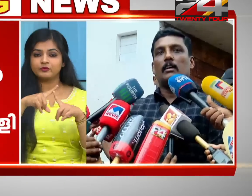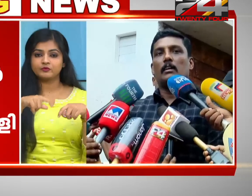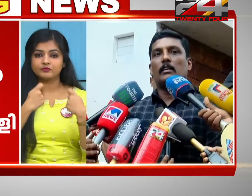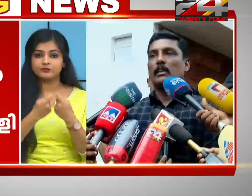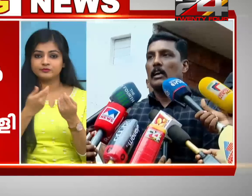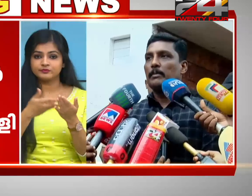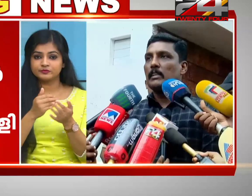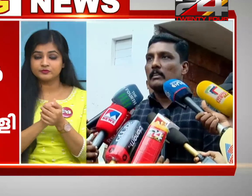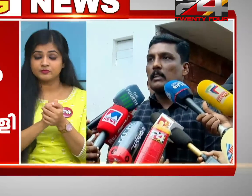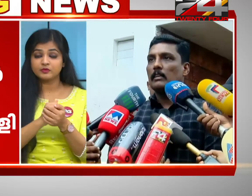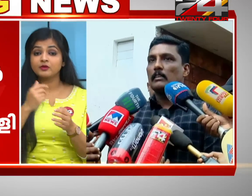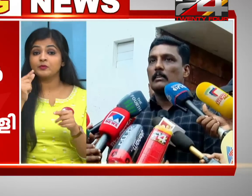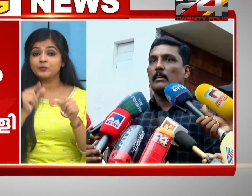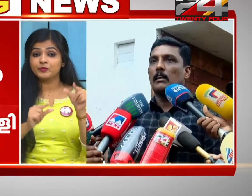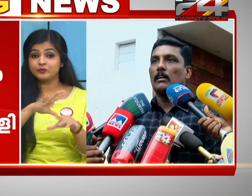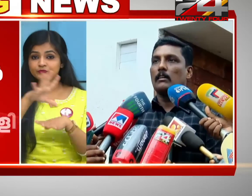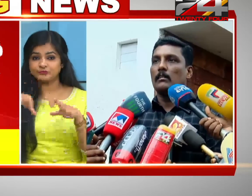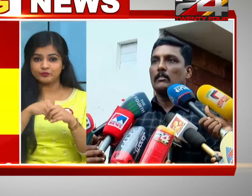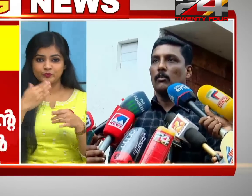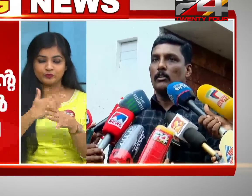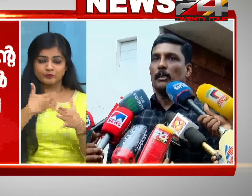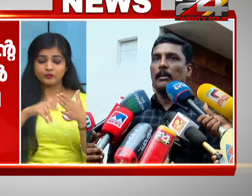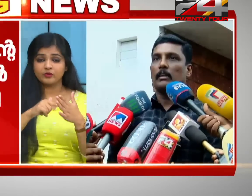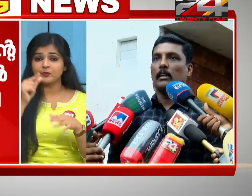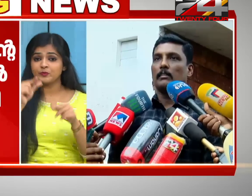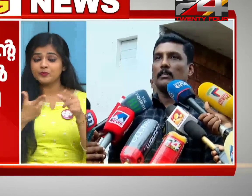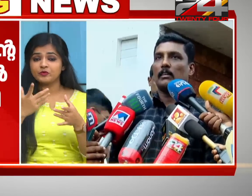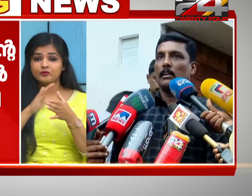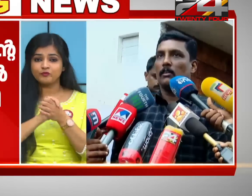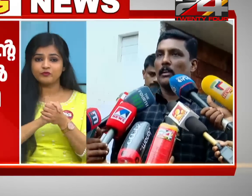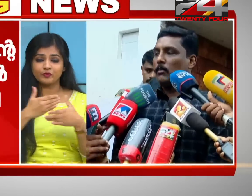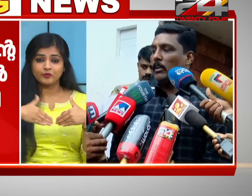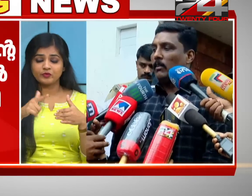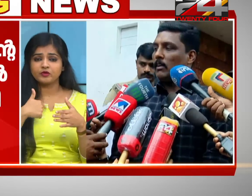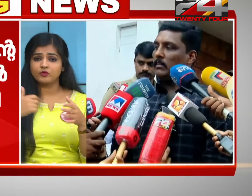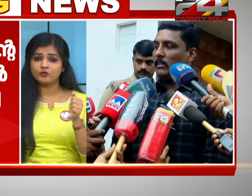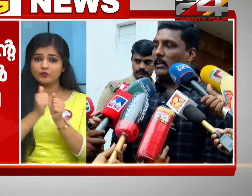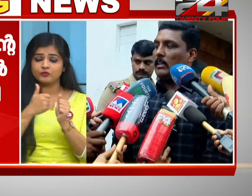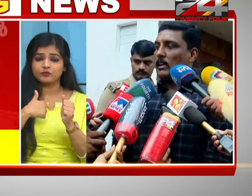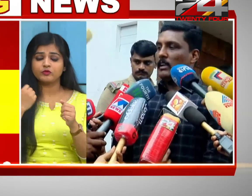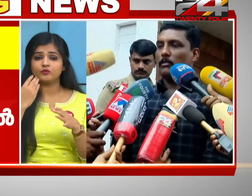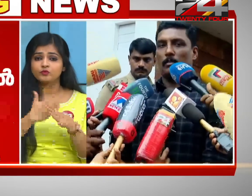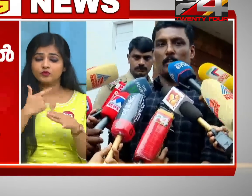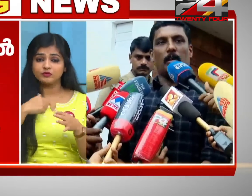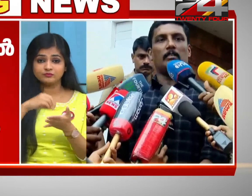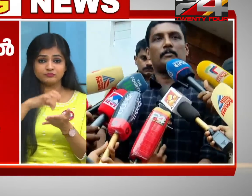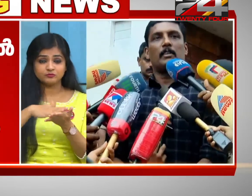ഈ സംഘടിപ്പിച്ച് നടത്തുന്നതിനകത്ത് ആളുകൾക്ക് സൗഹൃദപരമായിട്ടുള്ള എല്ലാ കാര്യങ്ങളും എൻ്റെ കൂടെ ഉണ്ടാവാറുണ്ട്. അത് എൻ്റെ നാടിന് എൻ്റെ